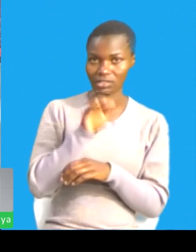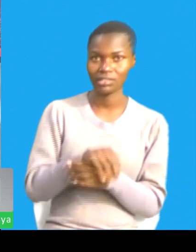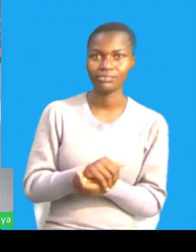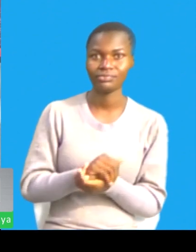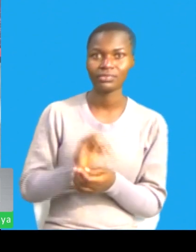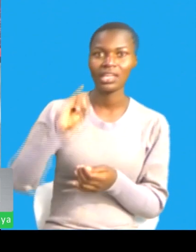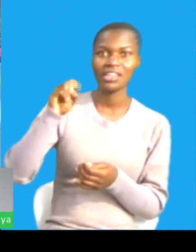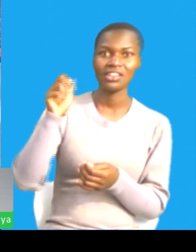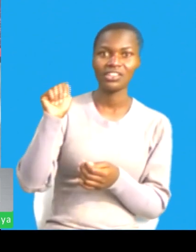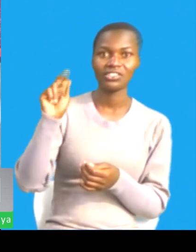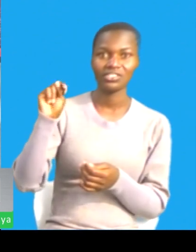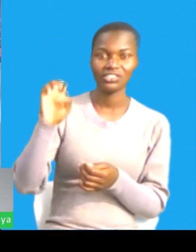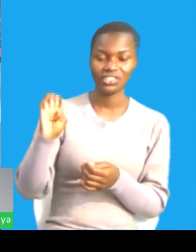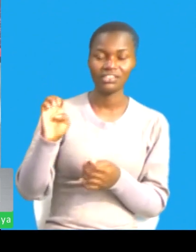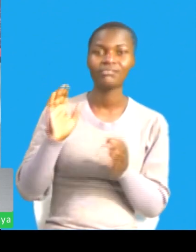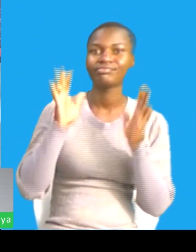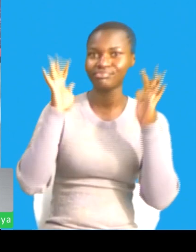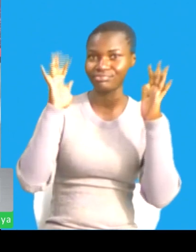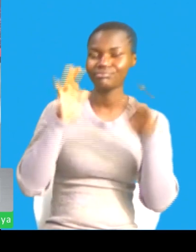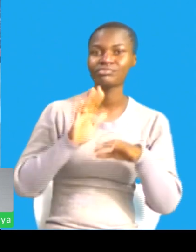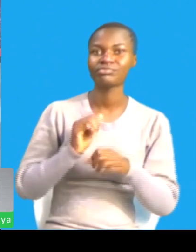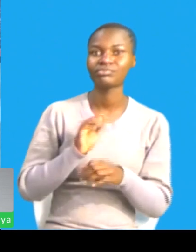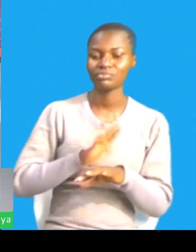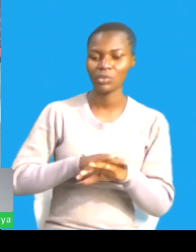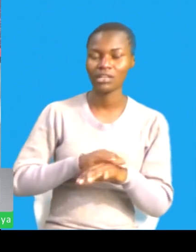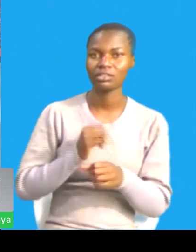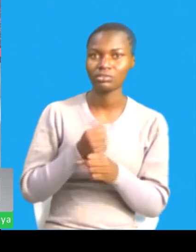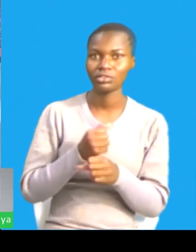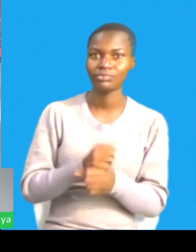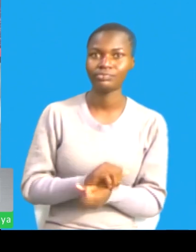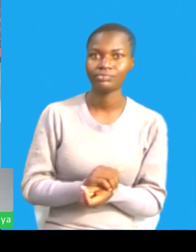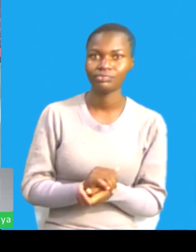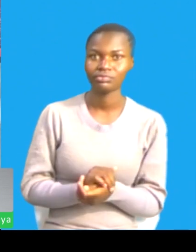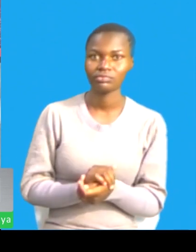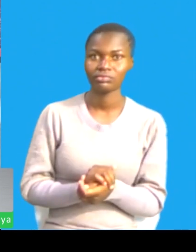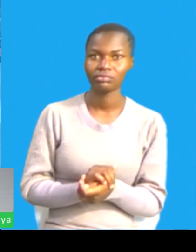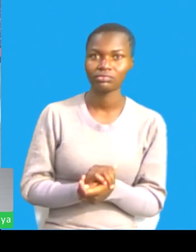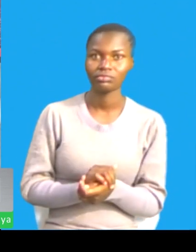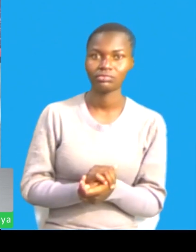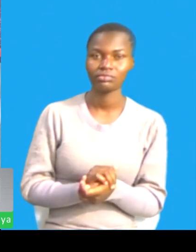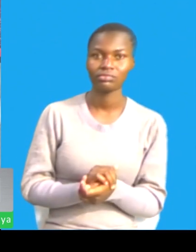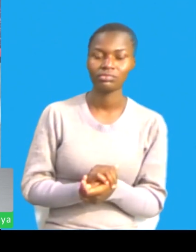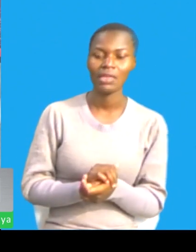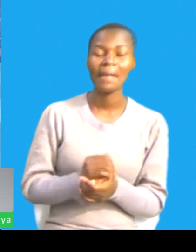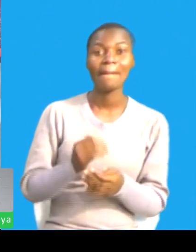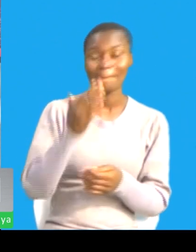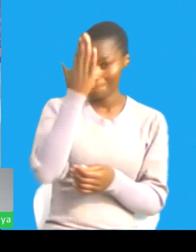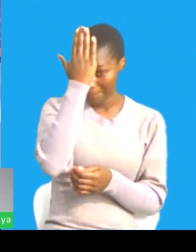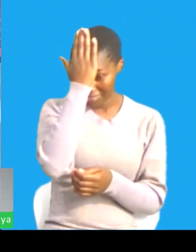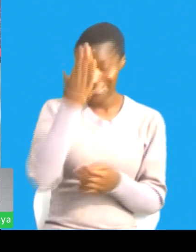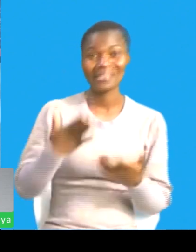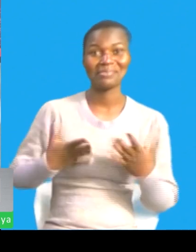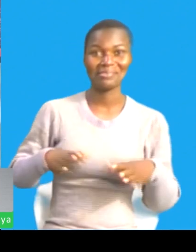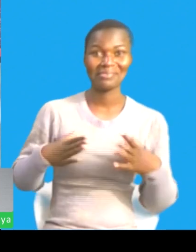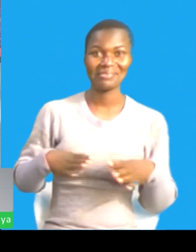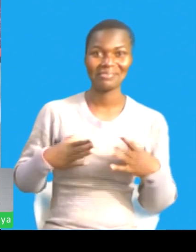Jane Kagiri. Kazi nzuri sana. Yes. Yeah. Okay. Hey, Monday. Watu walioga kwa